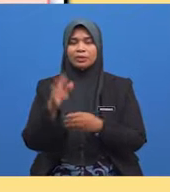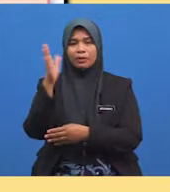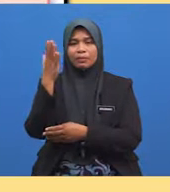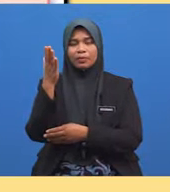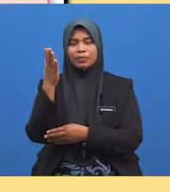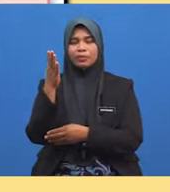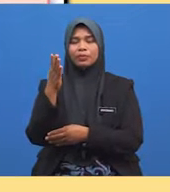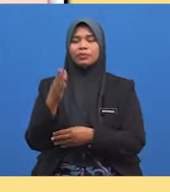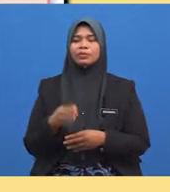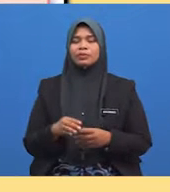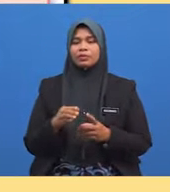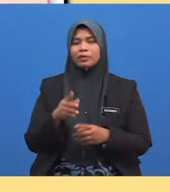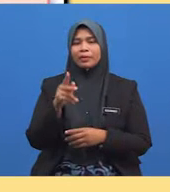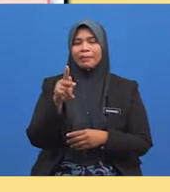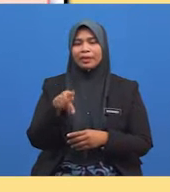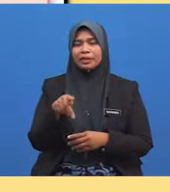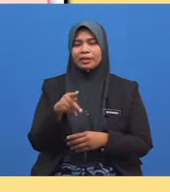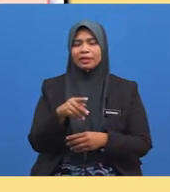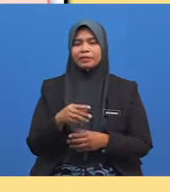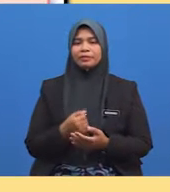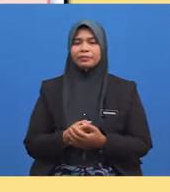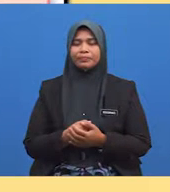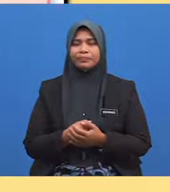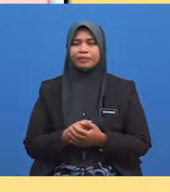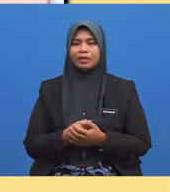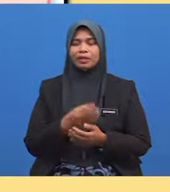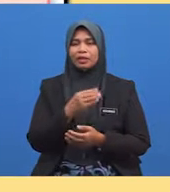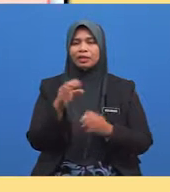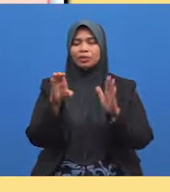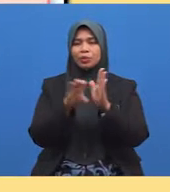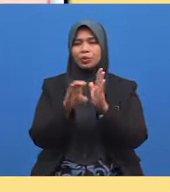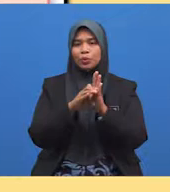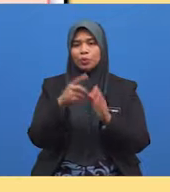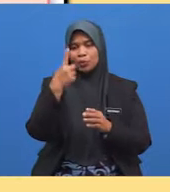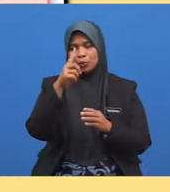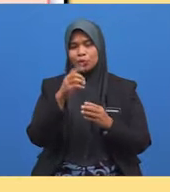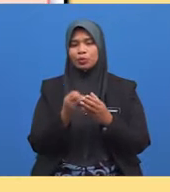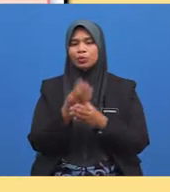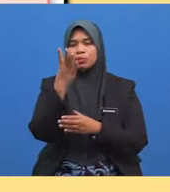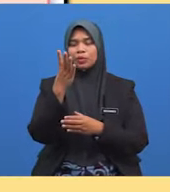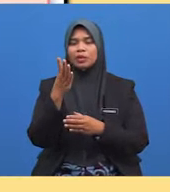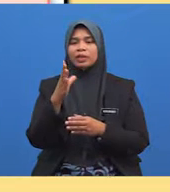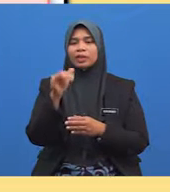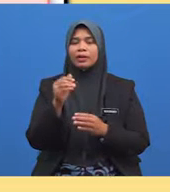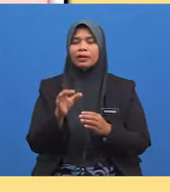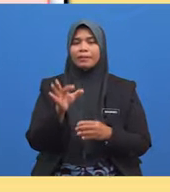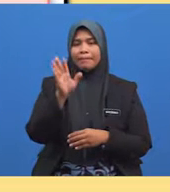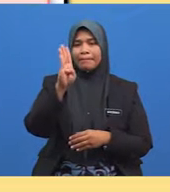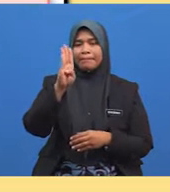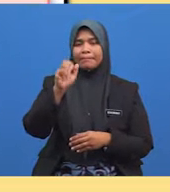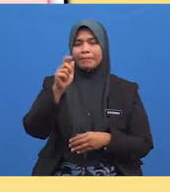adalah seperti pokok padi dan pokok jagung, manakala contoh untuk tumbuhan